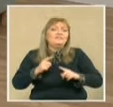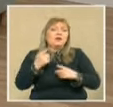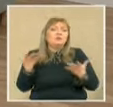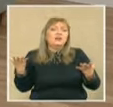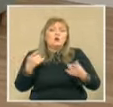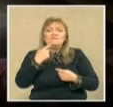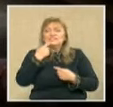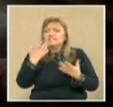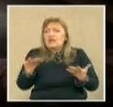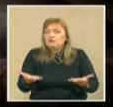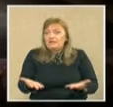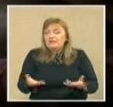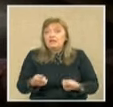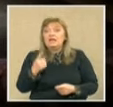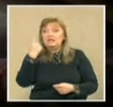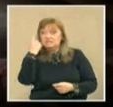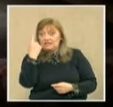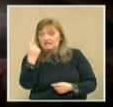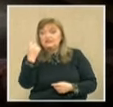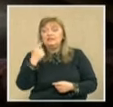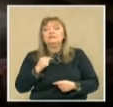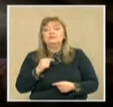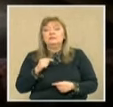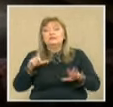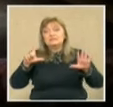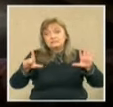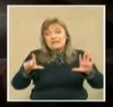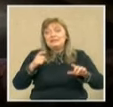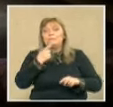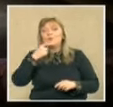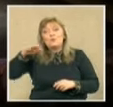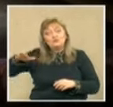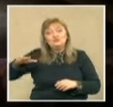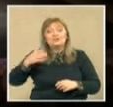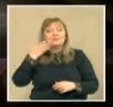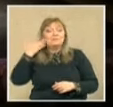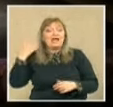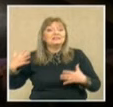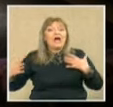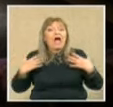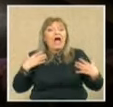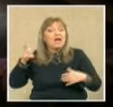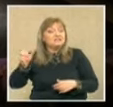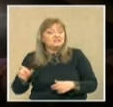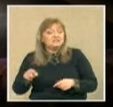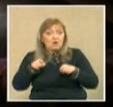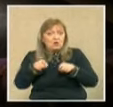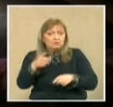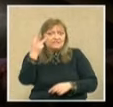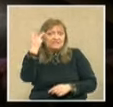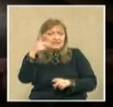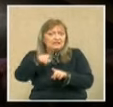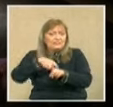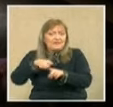такова голямо значение. А за един 7 годишен млад артист, това са 3 месеца